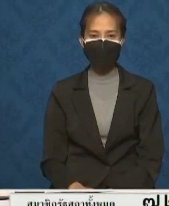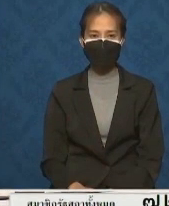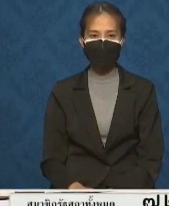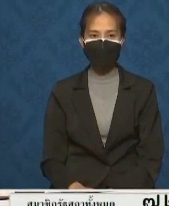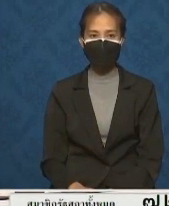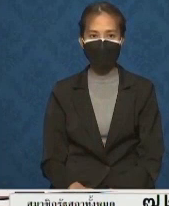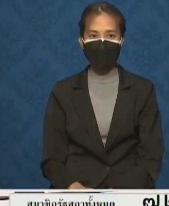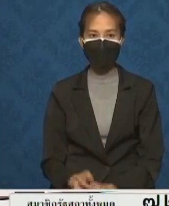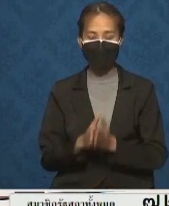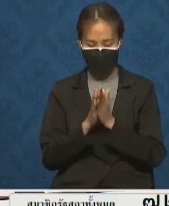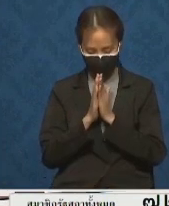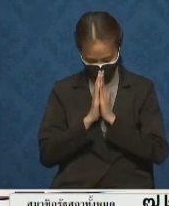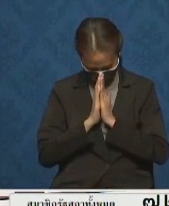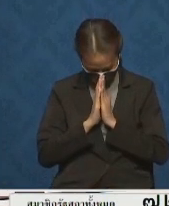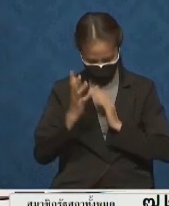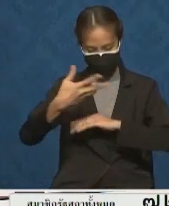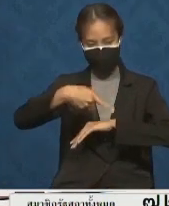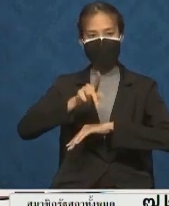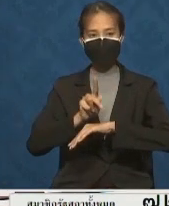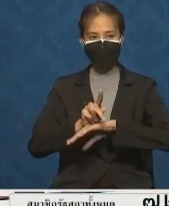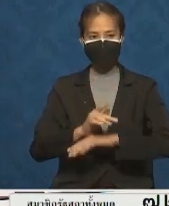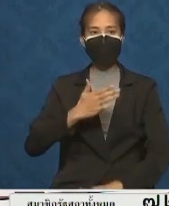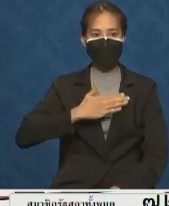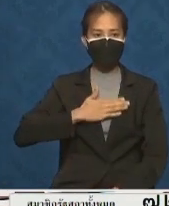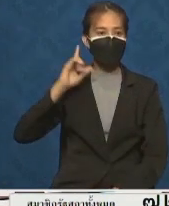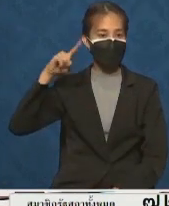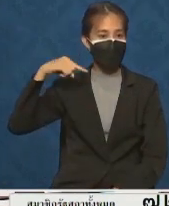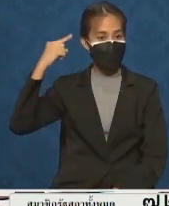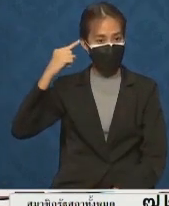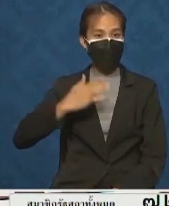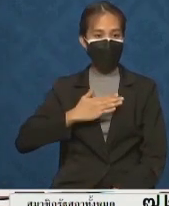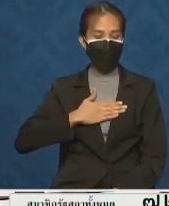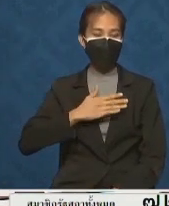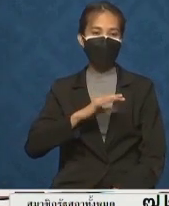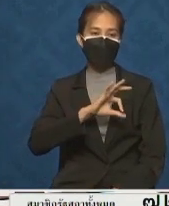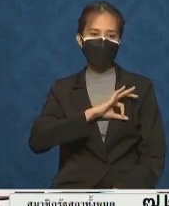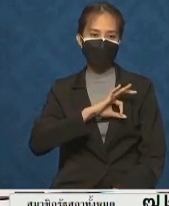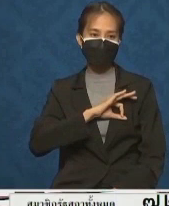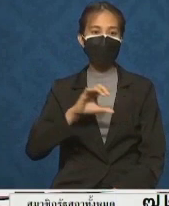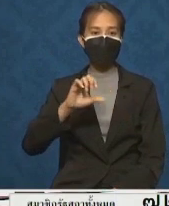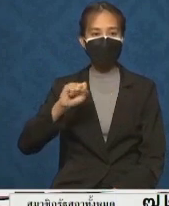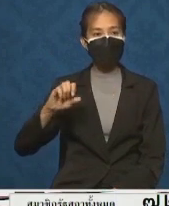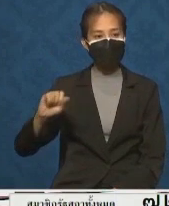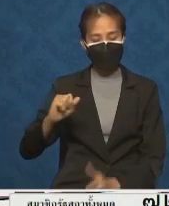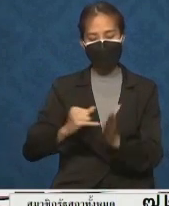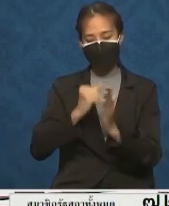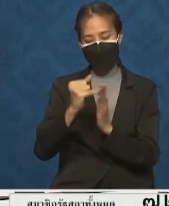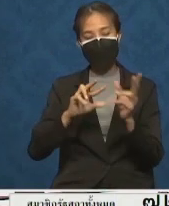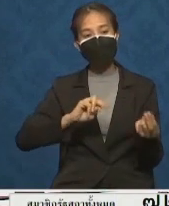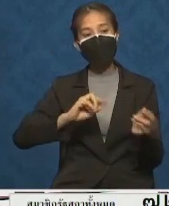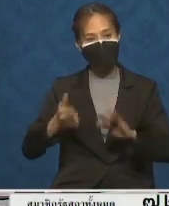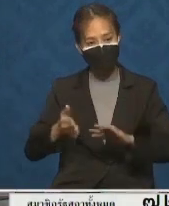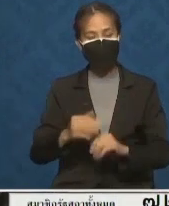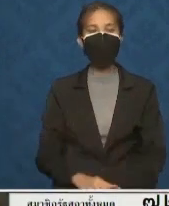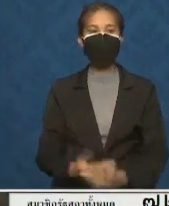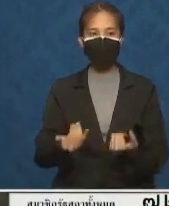กับเรียนท่านประธานรัฐสภาที่เคารพดิฉันมนาพรเจริญศรีสมาชิกสภาผู้แทนราษฎรจังหวัดนครพนมพรรคเพื่อไทยในฐานะ